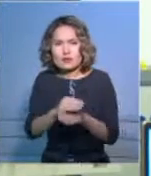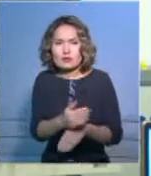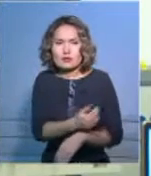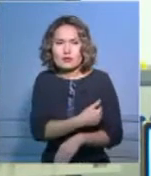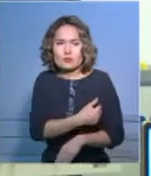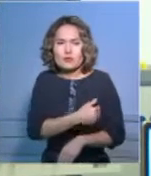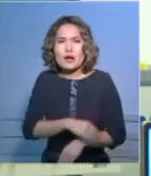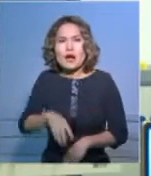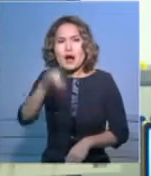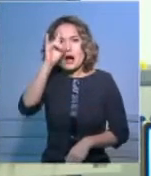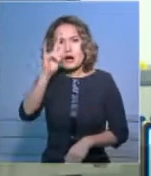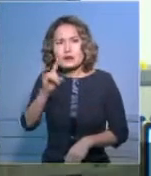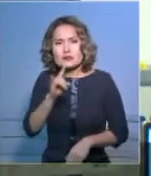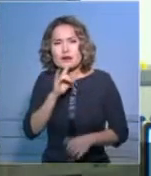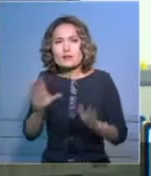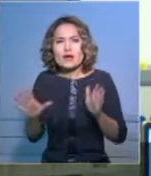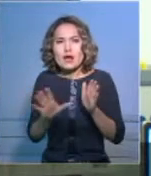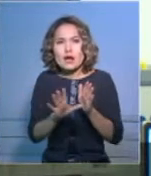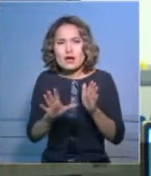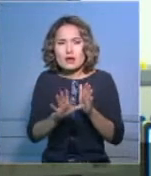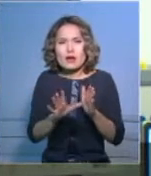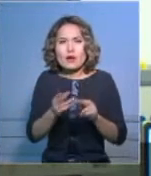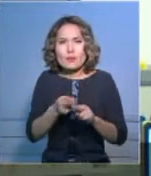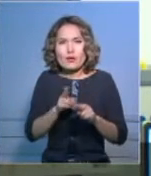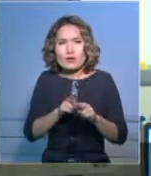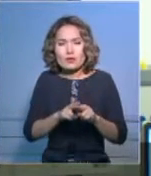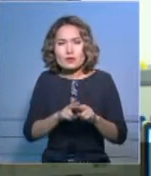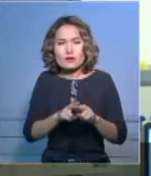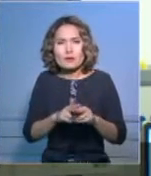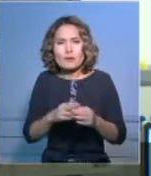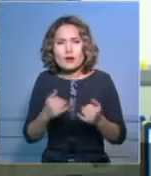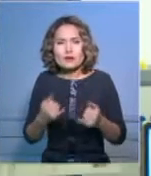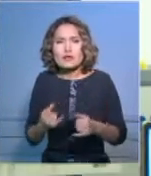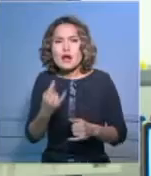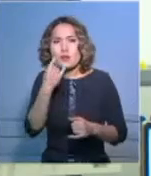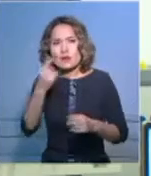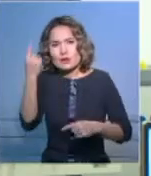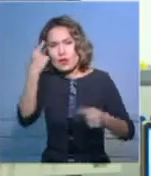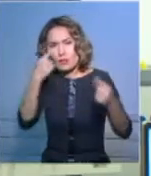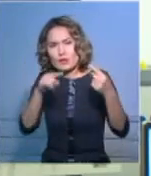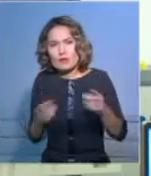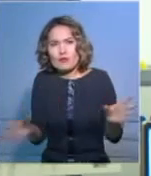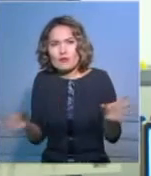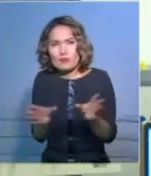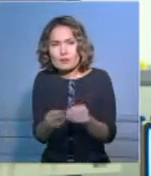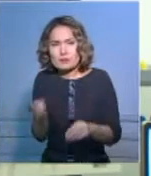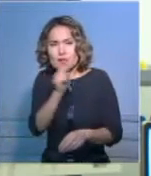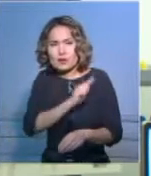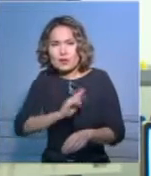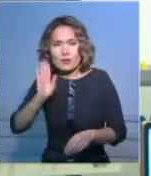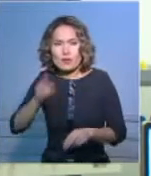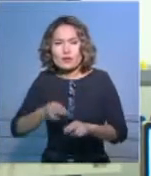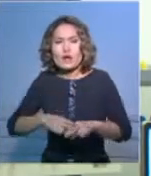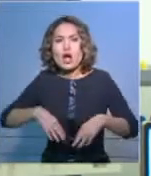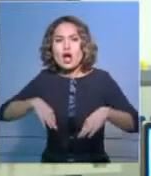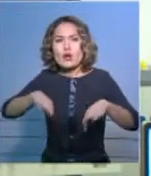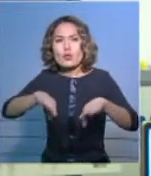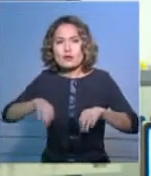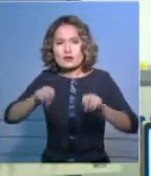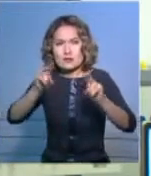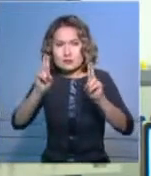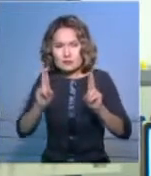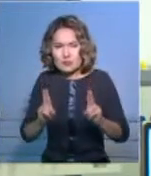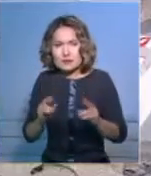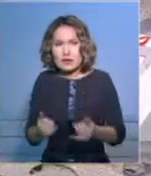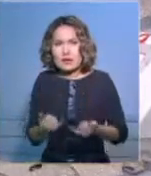Қазақстанда алғашқылардың бірі болып электромобиль құрастырған Таир Балабаевпен тығыз қарым-қатынастамыз. Енді көліктерге арналған арнайы үнемдегіш